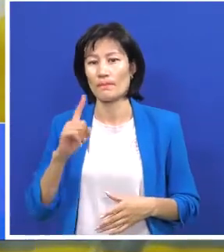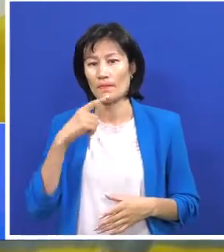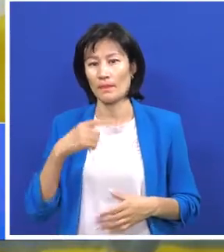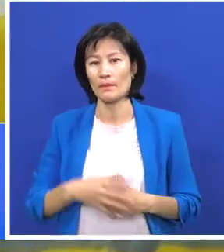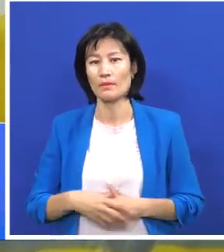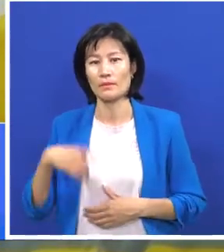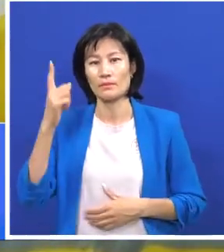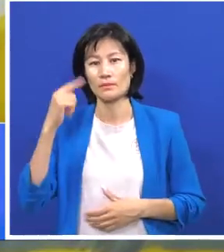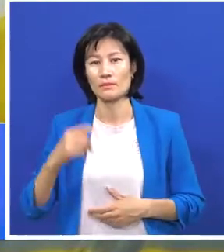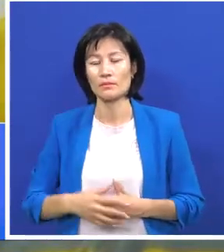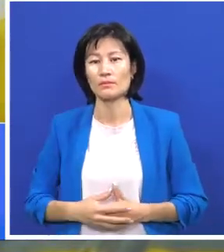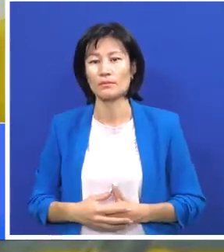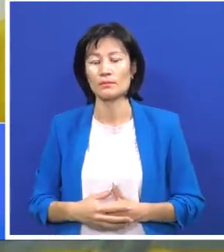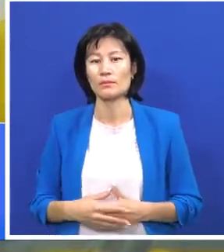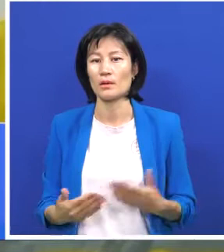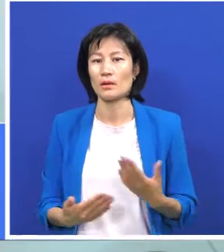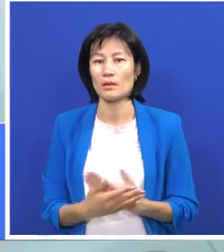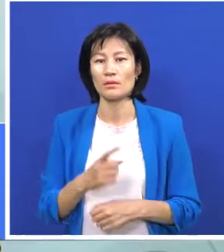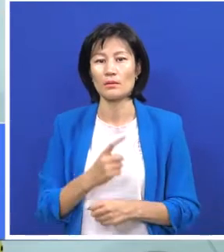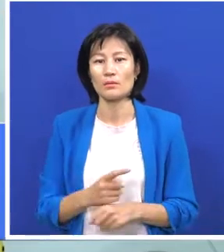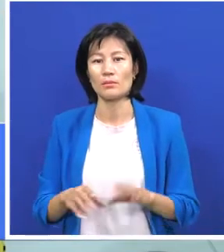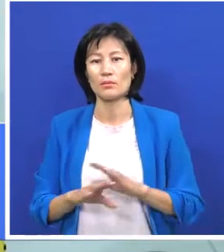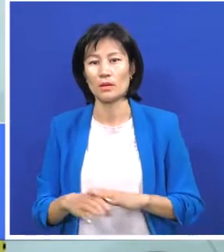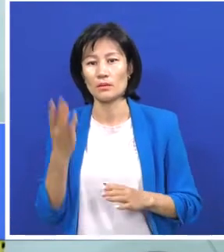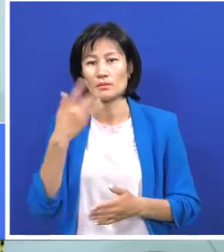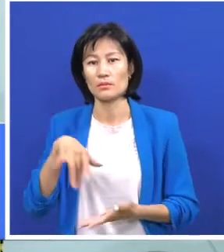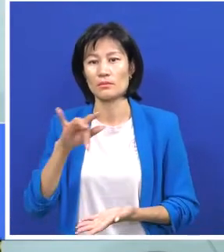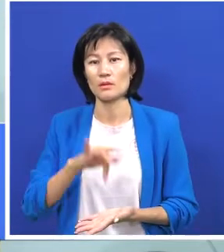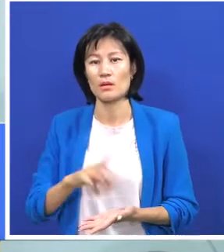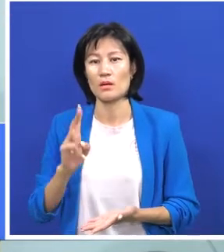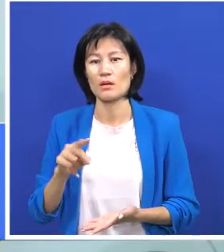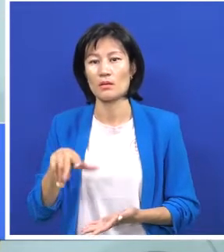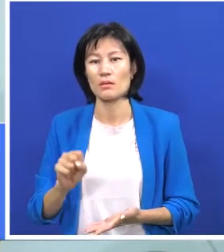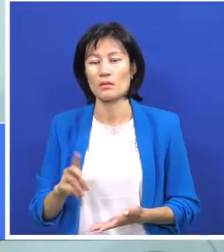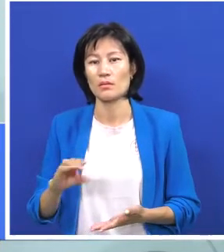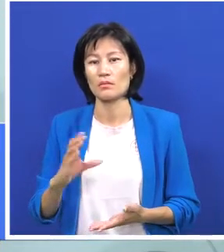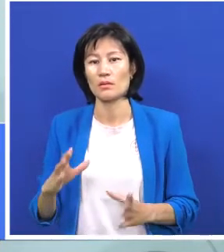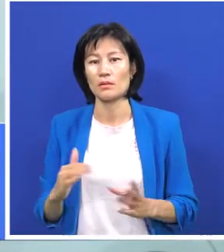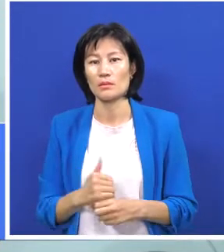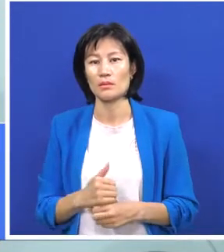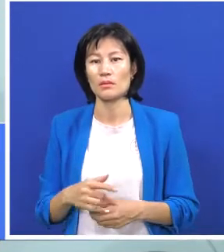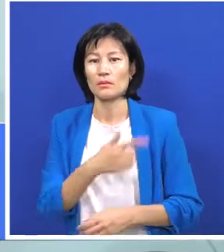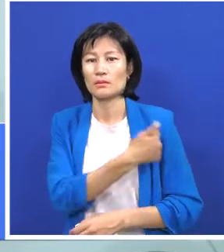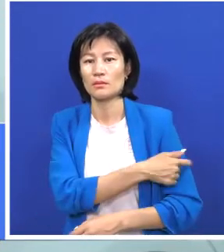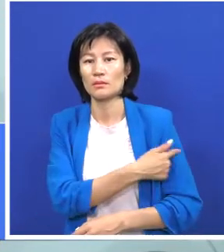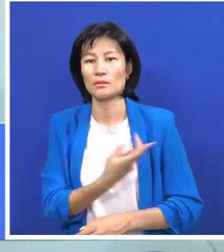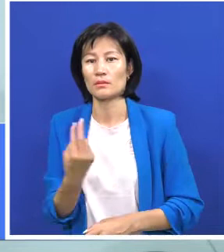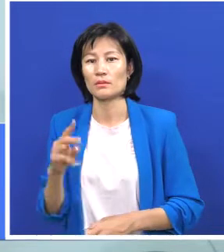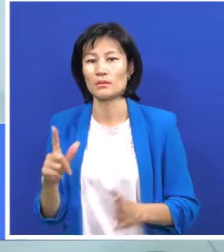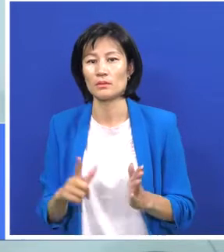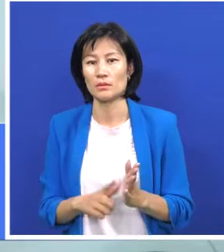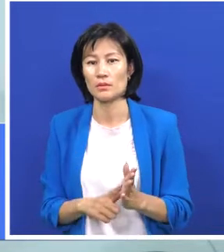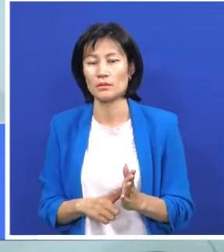түсіндірді, түсінігім бар жігітпін, түсіндім, енді қайталамаймын. Бізде Шымкент қаласы бас мемлекеттік санитарлық дәрігерінің